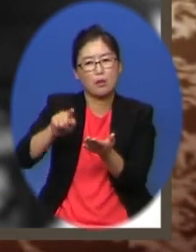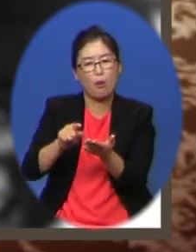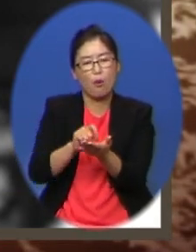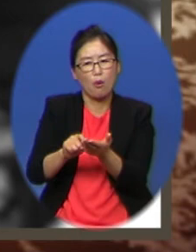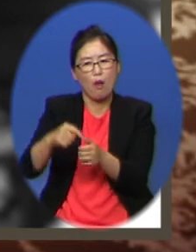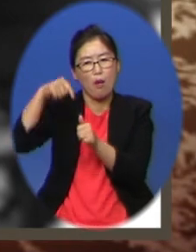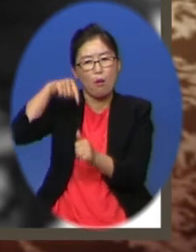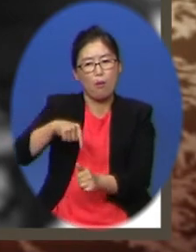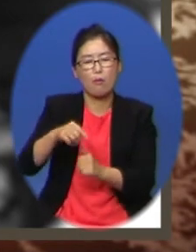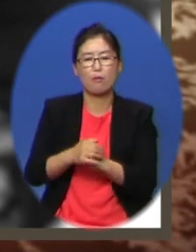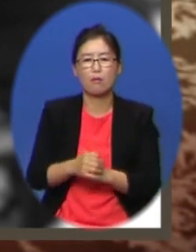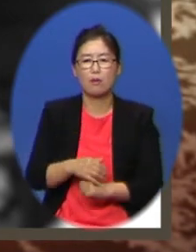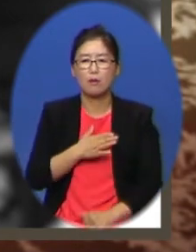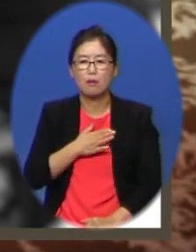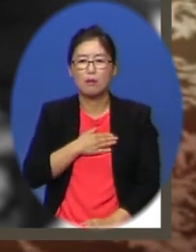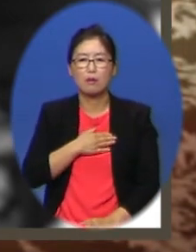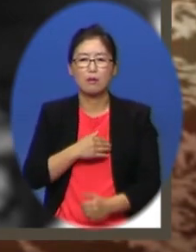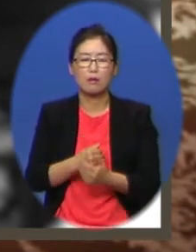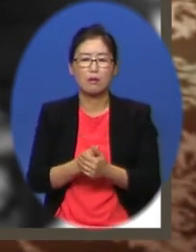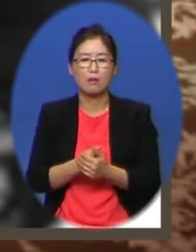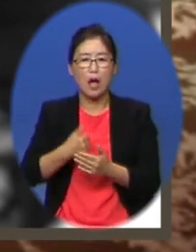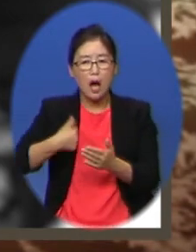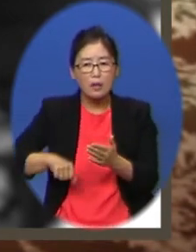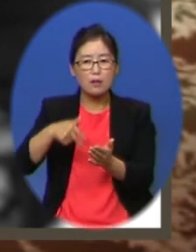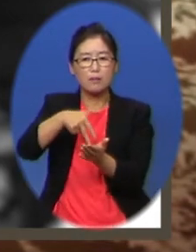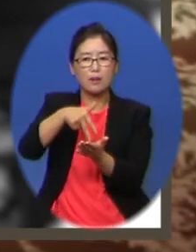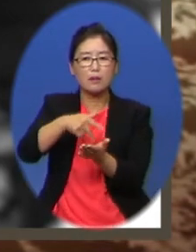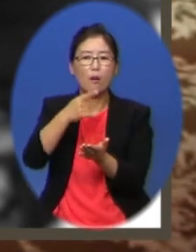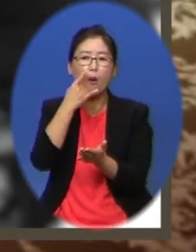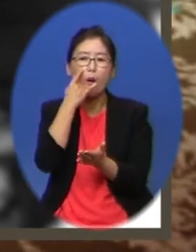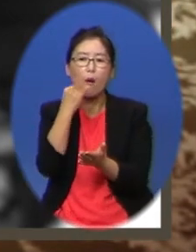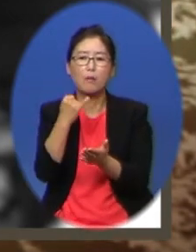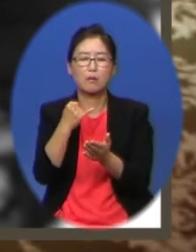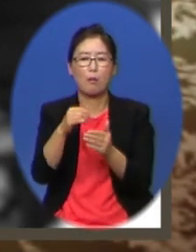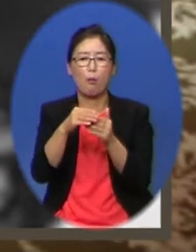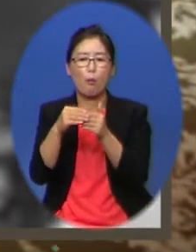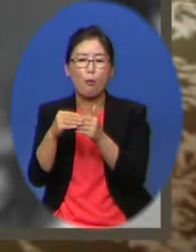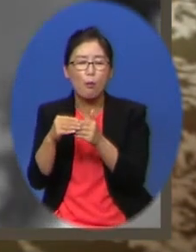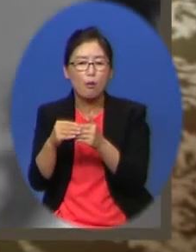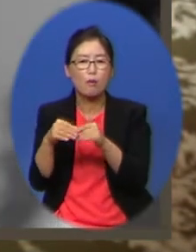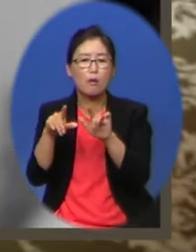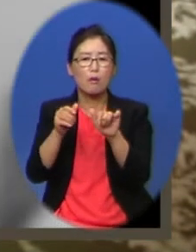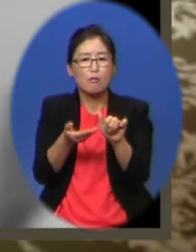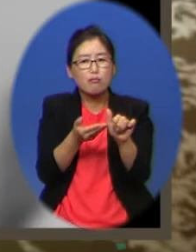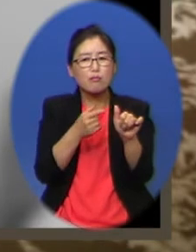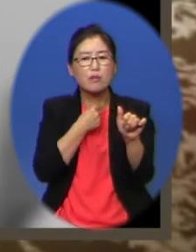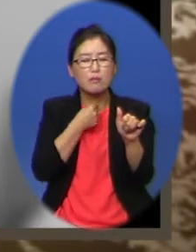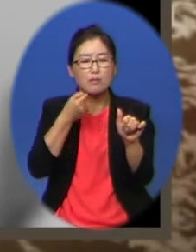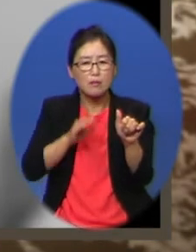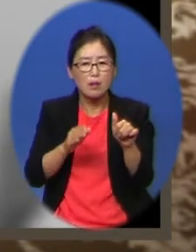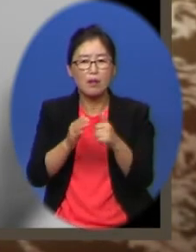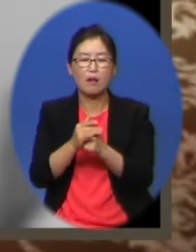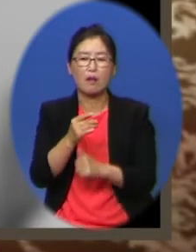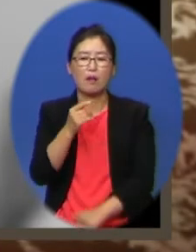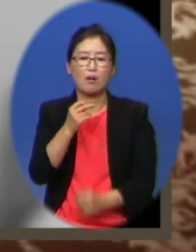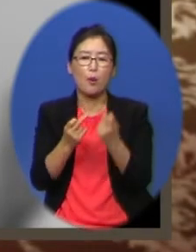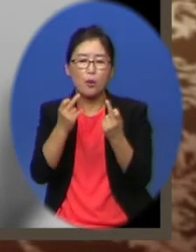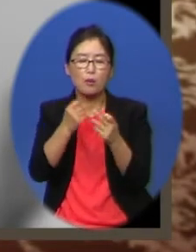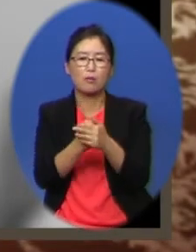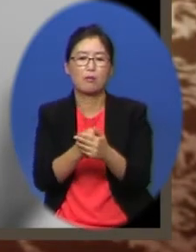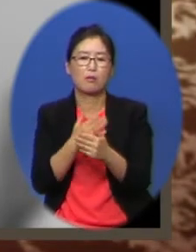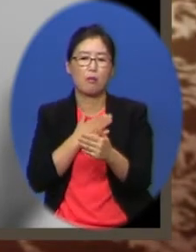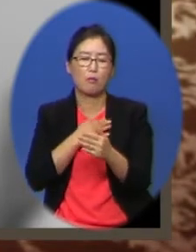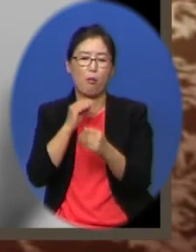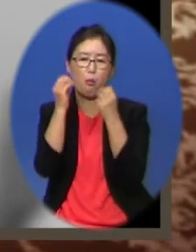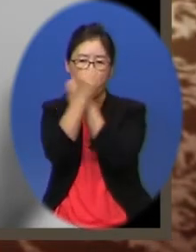모시겠다는데 형제들로부터 도둑 취급을 받는 것이 너무나 불쾌합니다. 하지만 더욱 마음 아픈 건